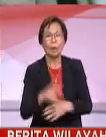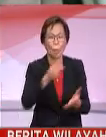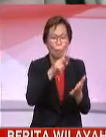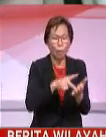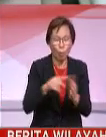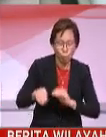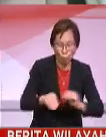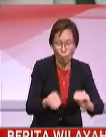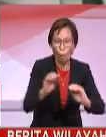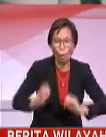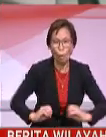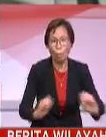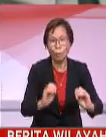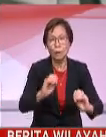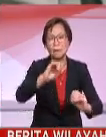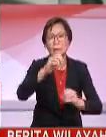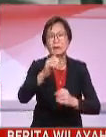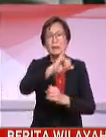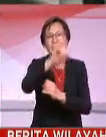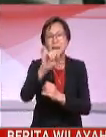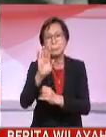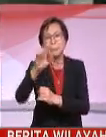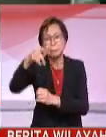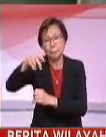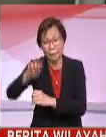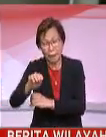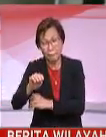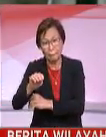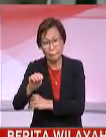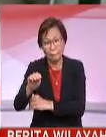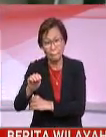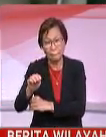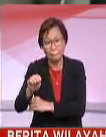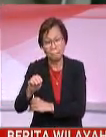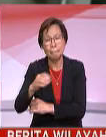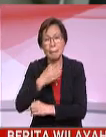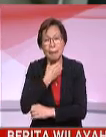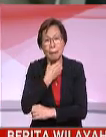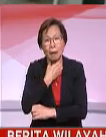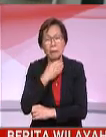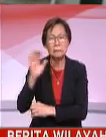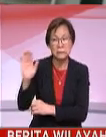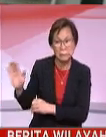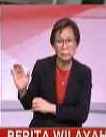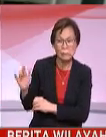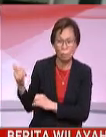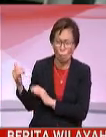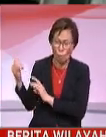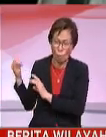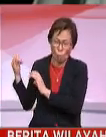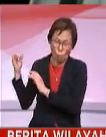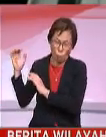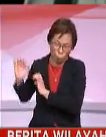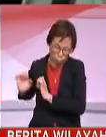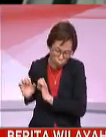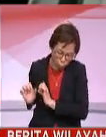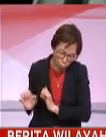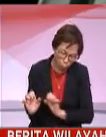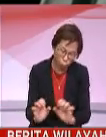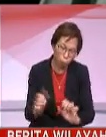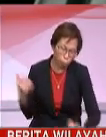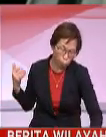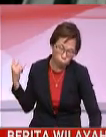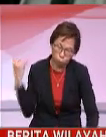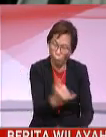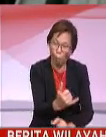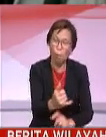Pusat Gerakan Operasi Jabatan Bomber dan Penyelamat Malaysia JBPM Perak, pihaknya ke lokasi kejadian sebaik sahaja panggilan